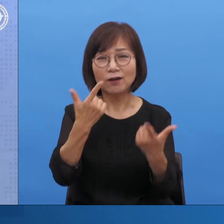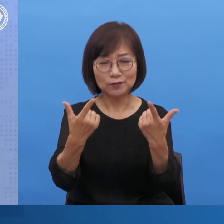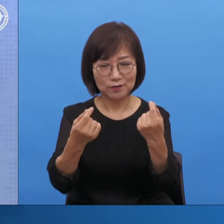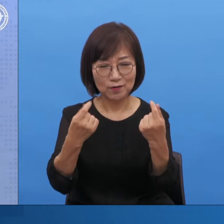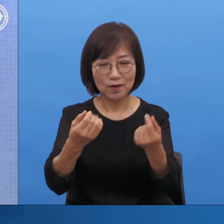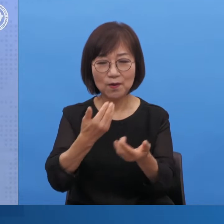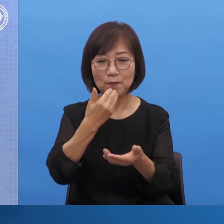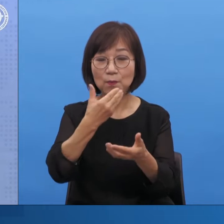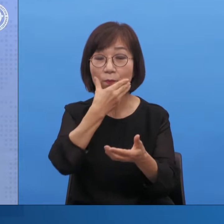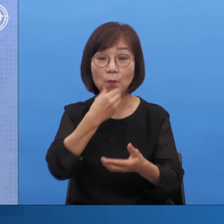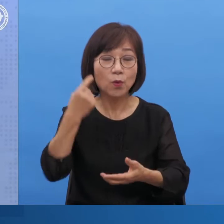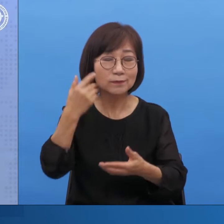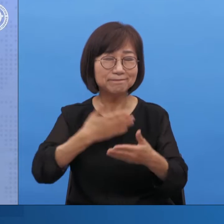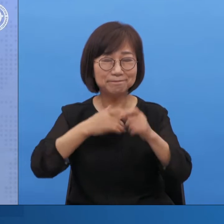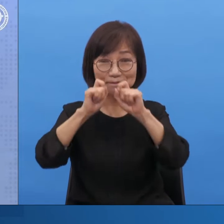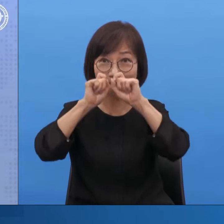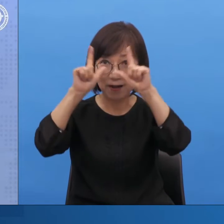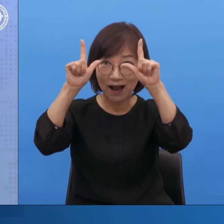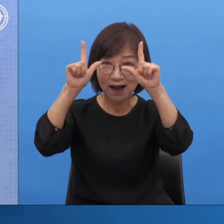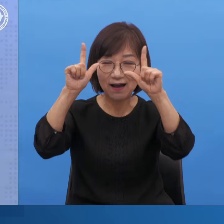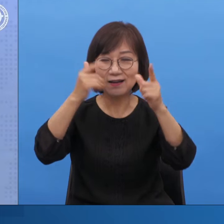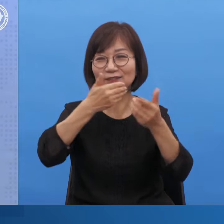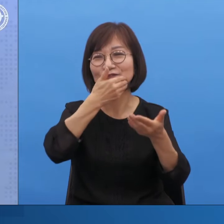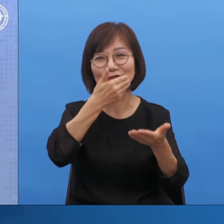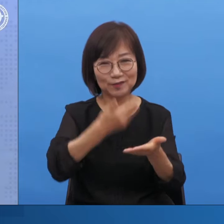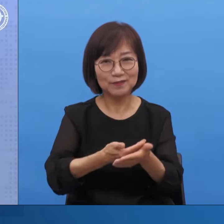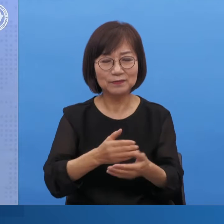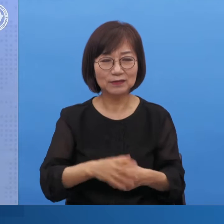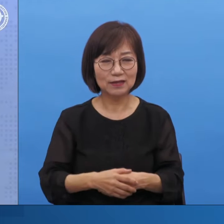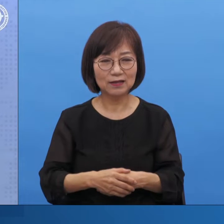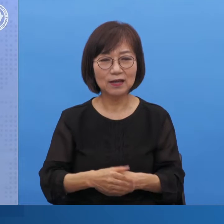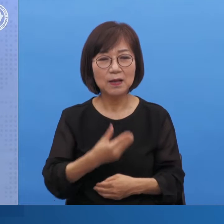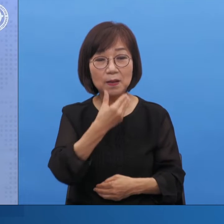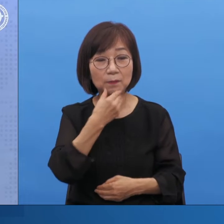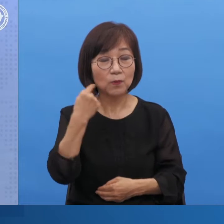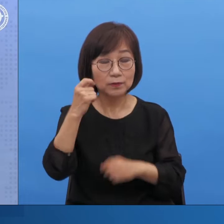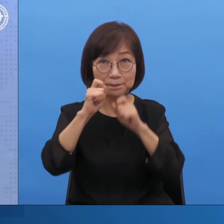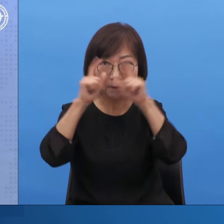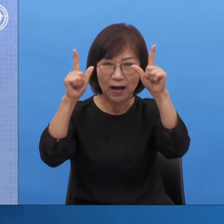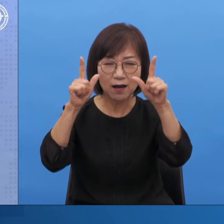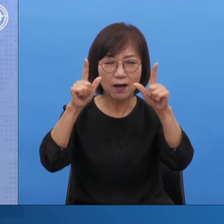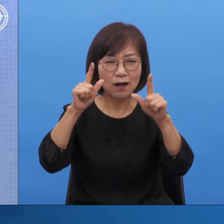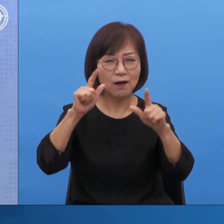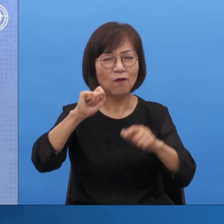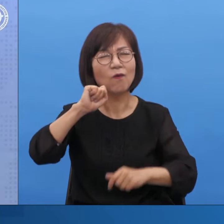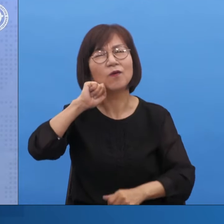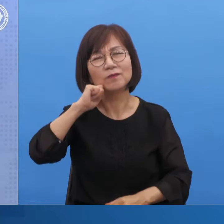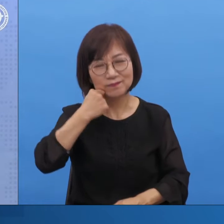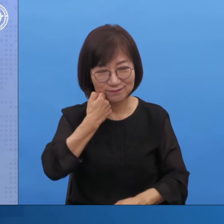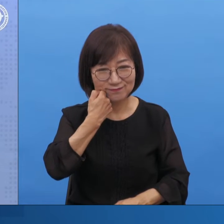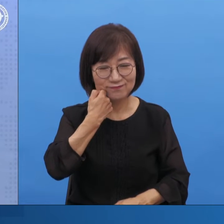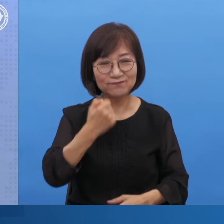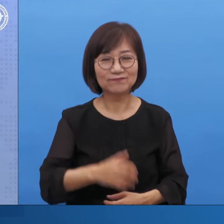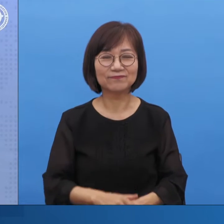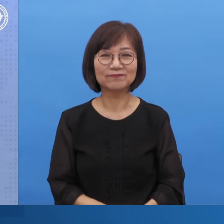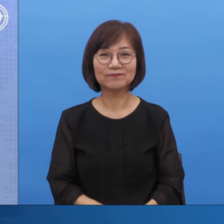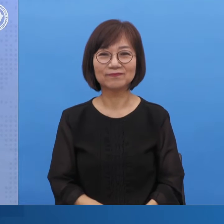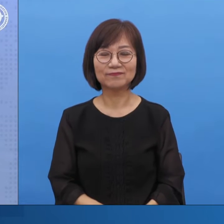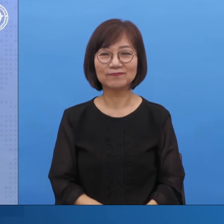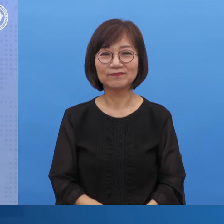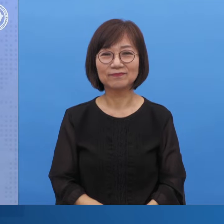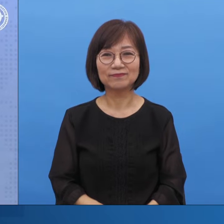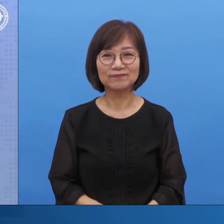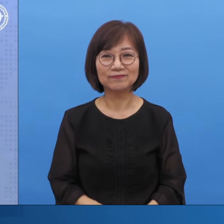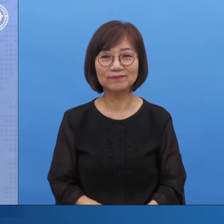중요합니다. And so this is how important it is to realize 어떻게 the 복음 gospel. 깨닫는다니 참 어려워요. In some sense, it's so hard and difficult to 그렇죠. realize the gospel. 어떤 면에서